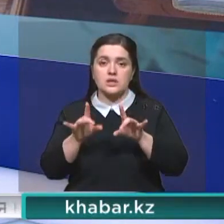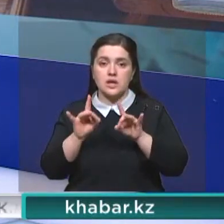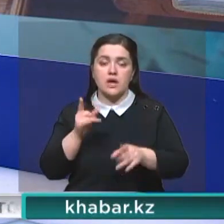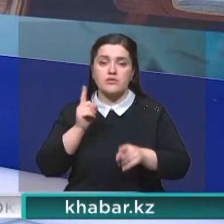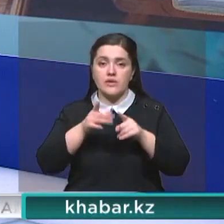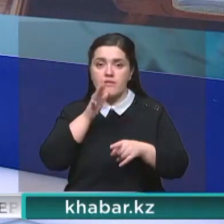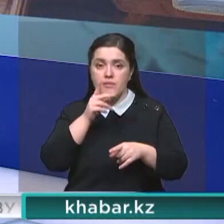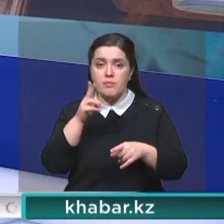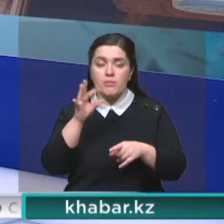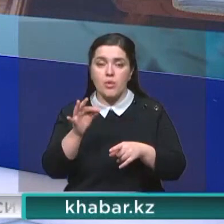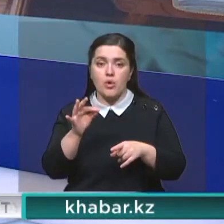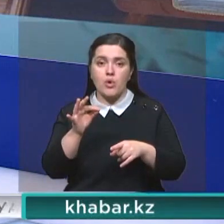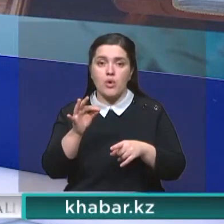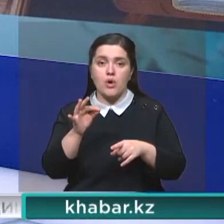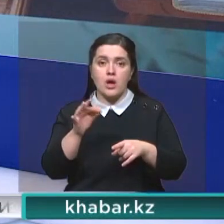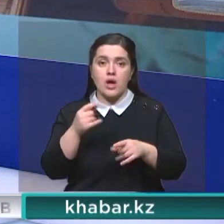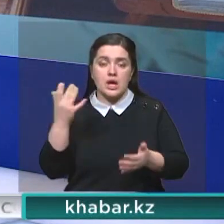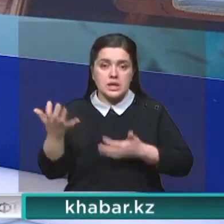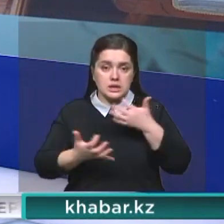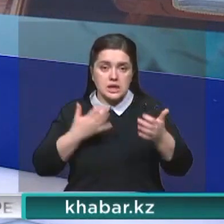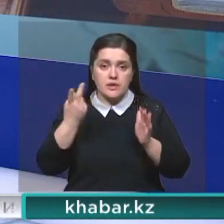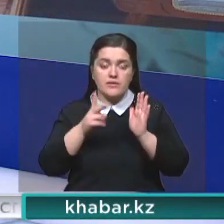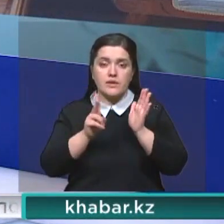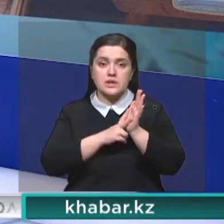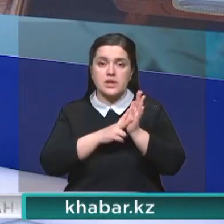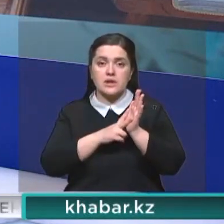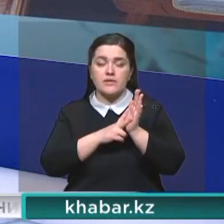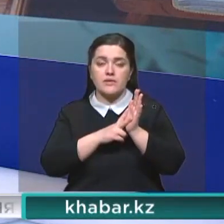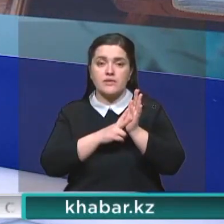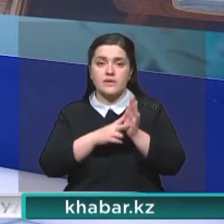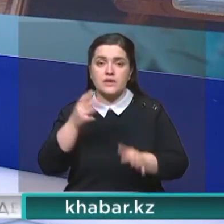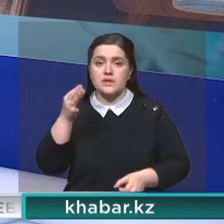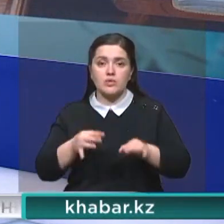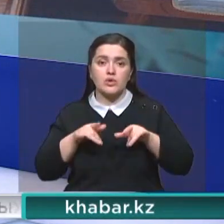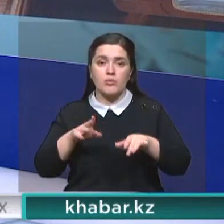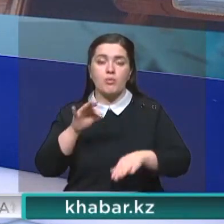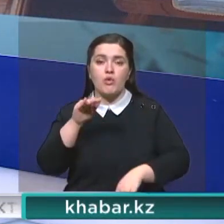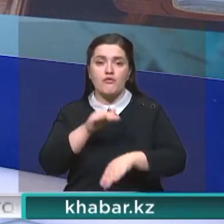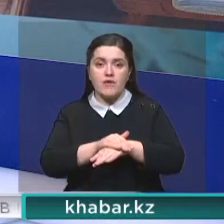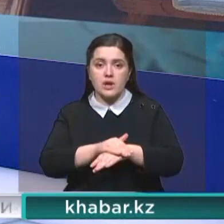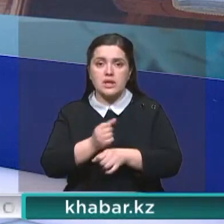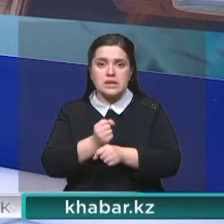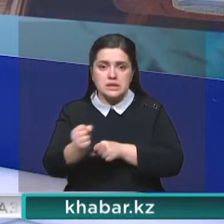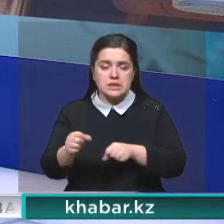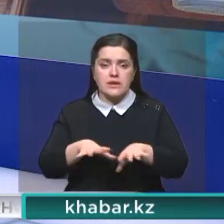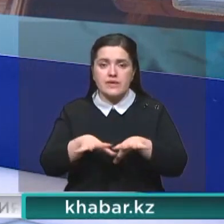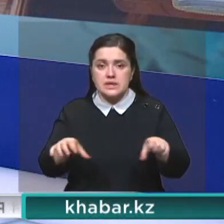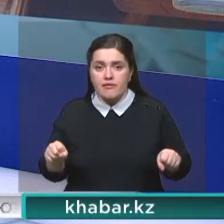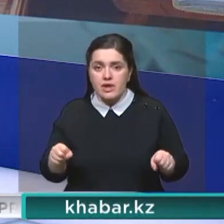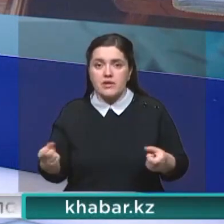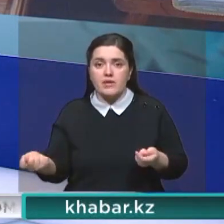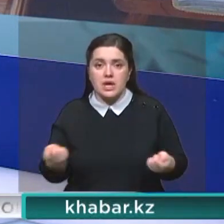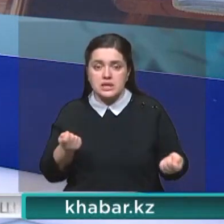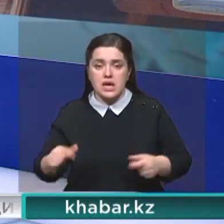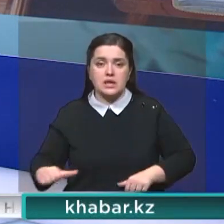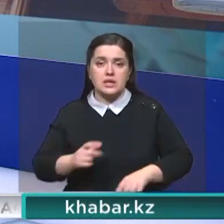также рассказал что в настоящее время по компетенции compeed комитета расследуется 27 уголовных дел по фактам насильственного захвата